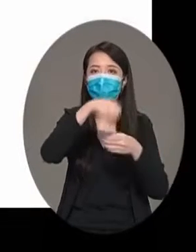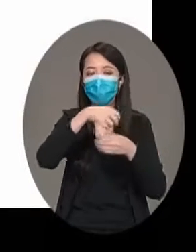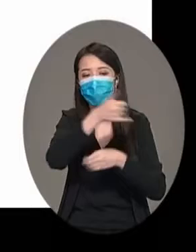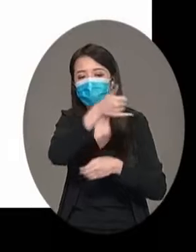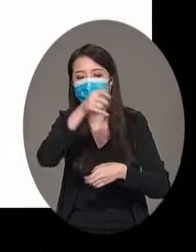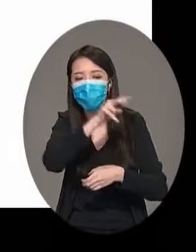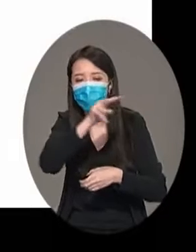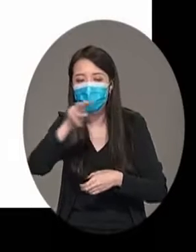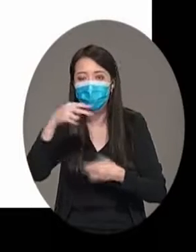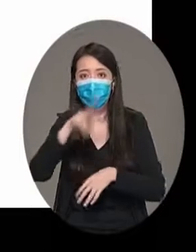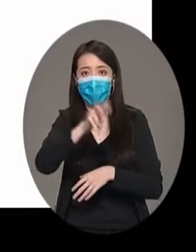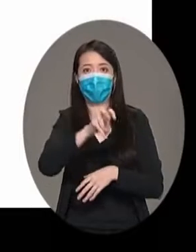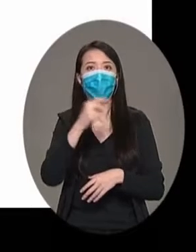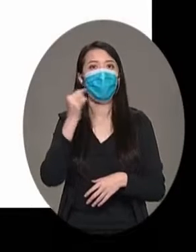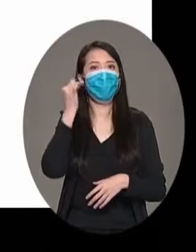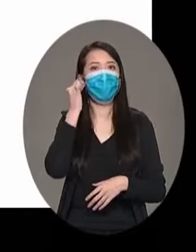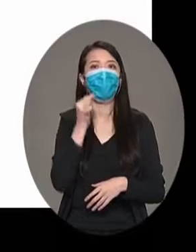酒吧，發現一名